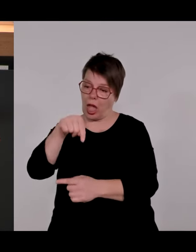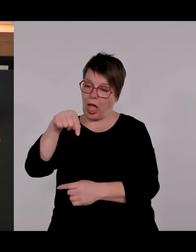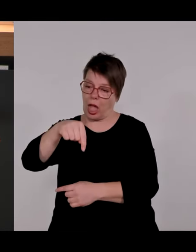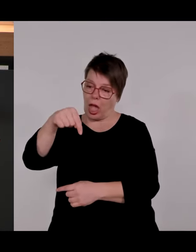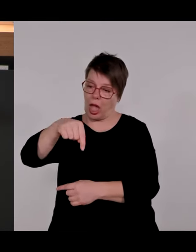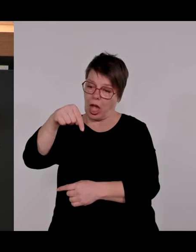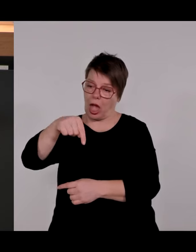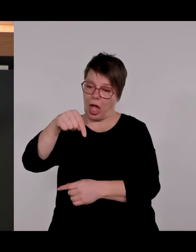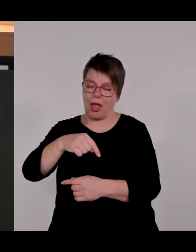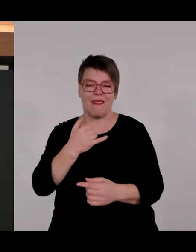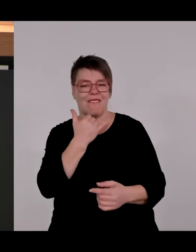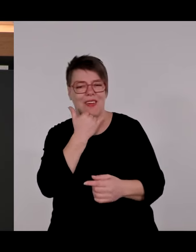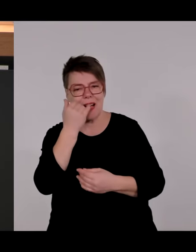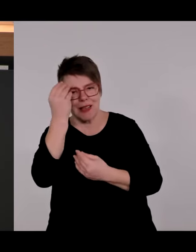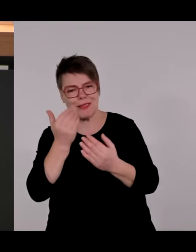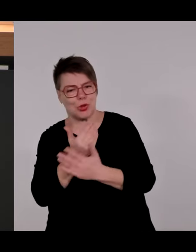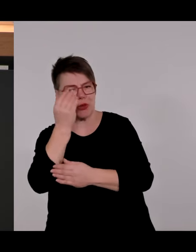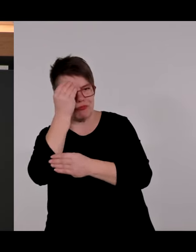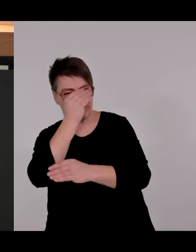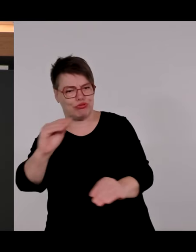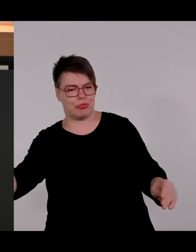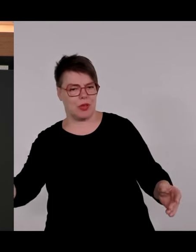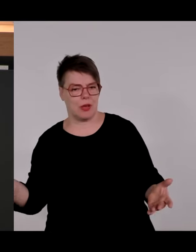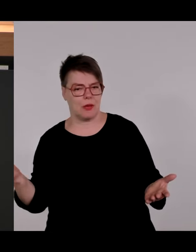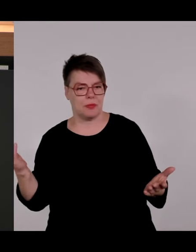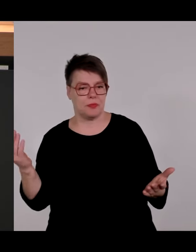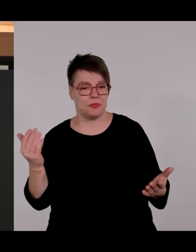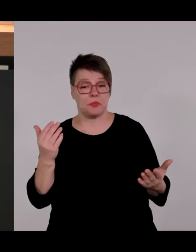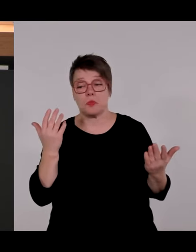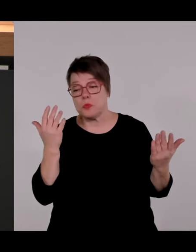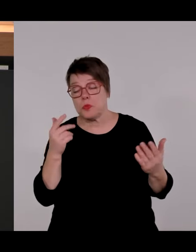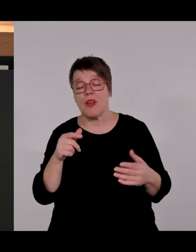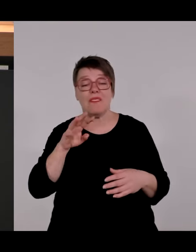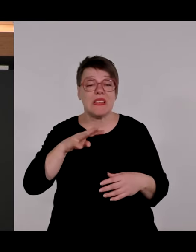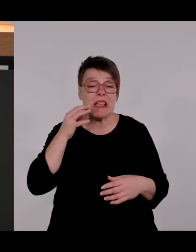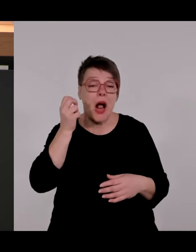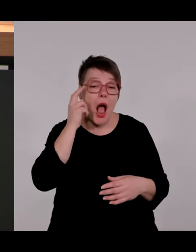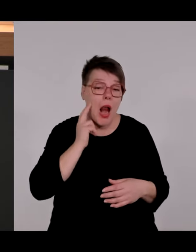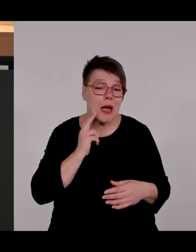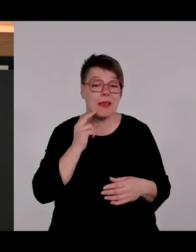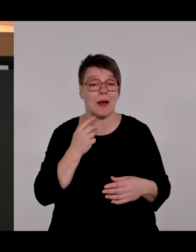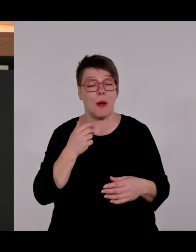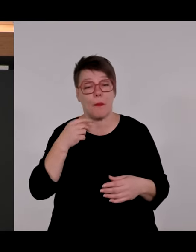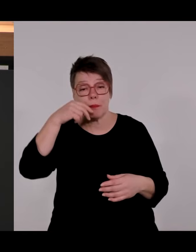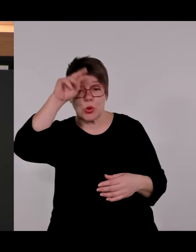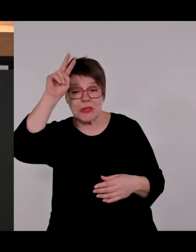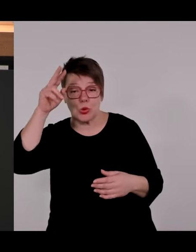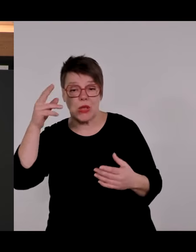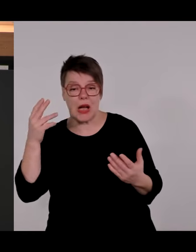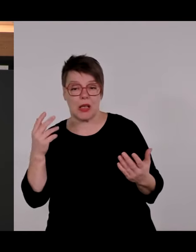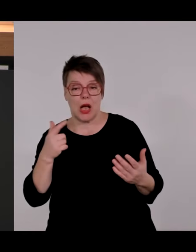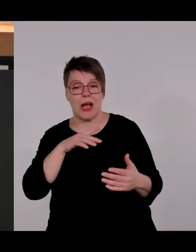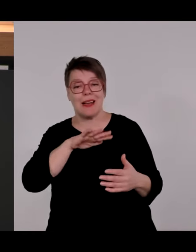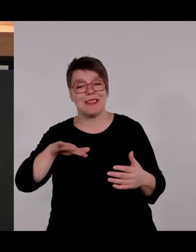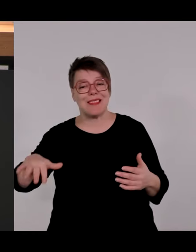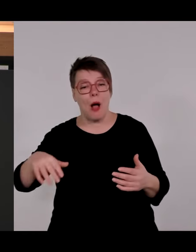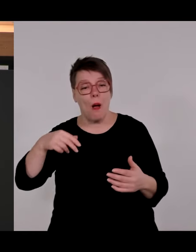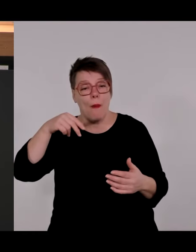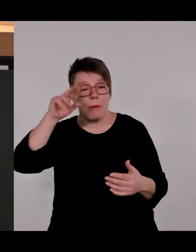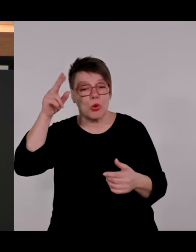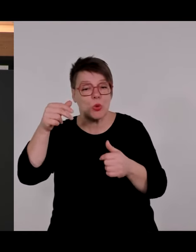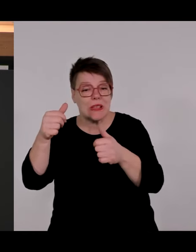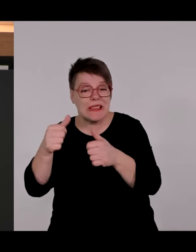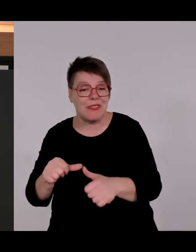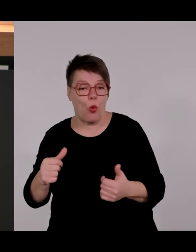wird dann dem New Yorker Central Park angedichtet. Blöd nur, dass es den gar nicht gibt. Was